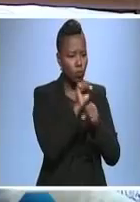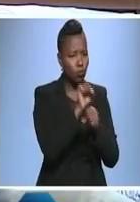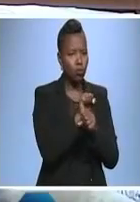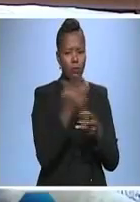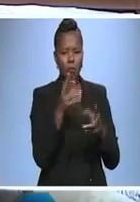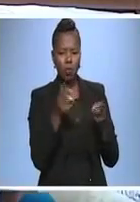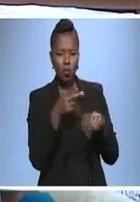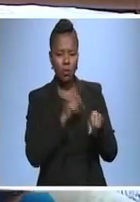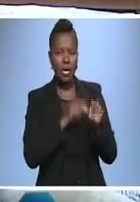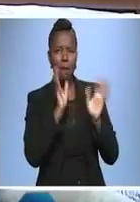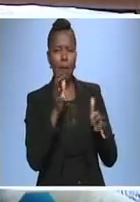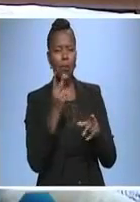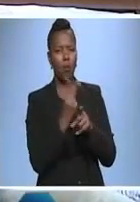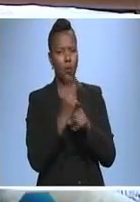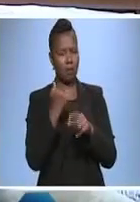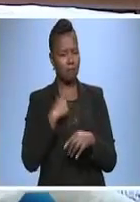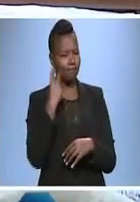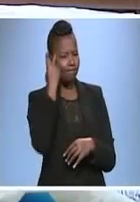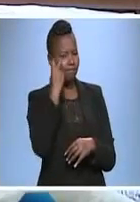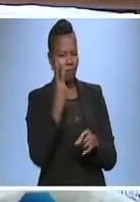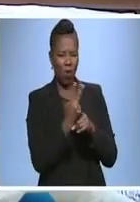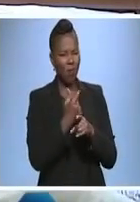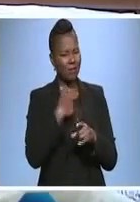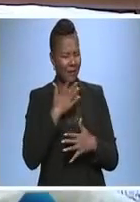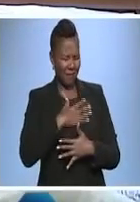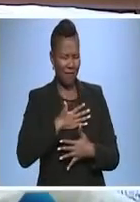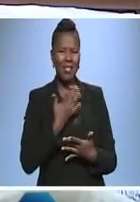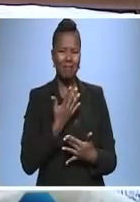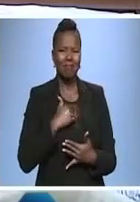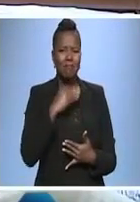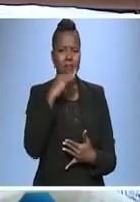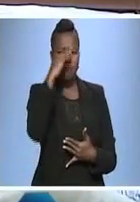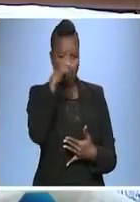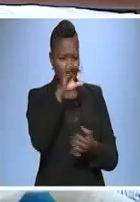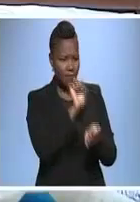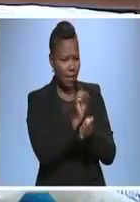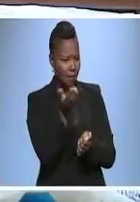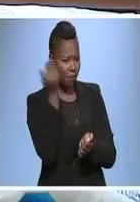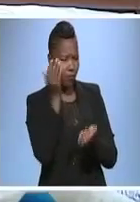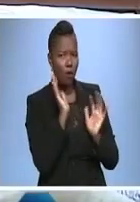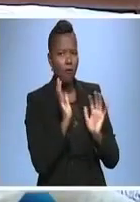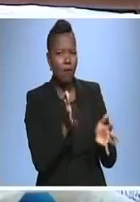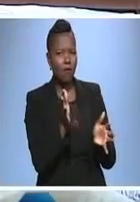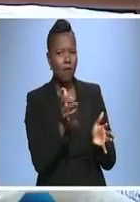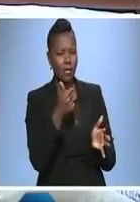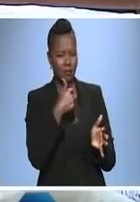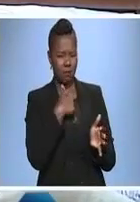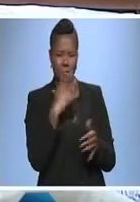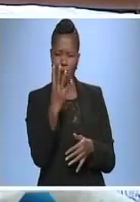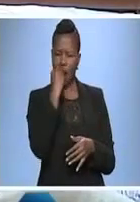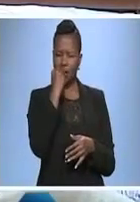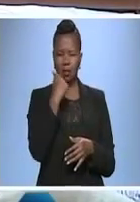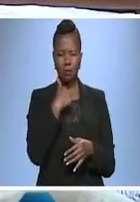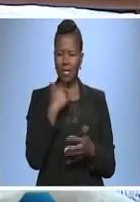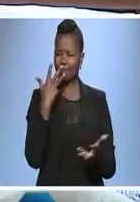kokwamatohwana, kunalo mbuzo nje ongizacisayo uma ubuzo lothi wake waboshwa yini. Lo mbuzo ngendlela oqhamuka ngayo